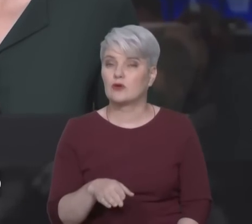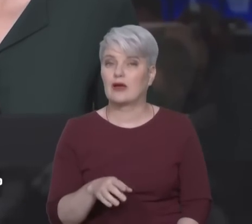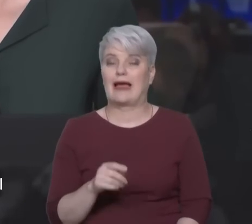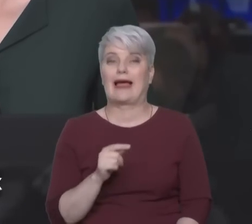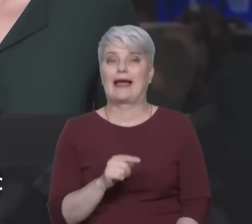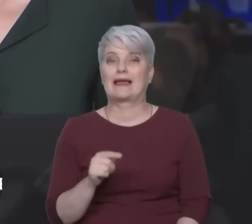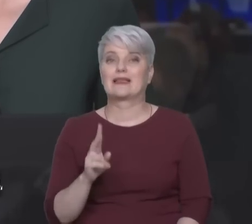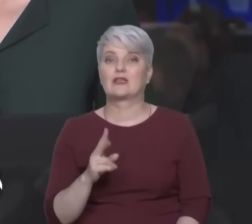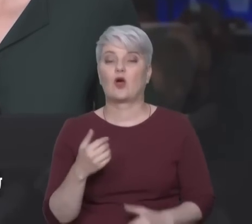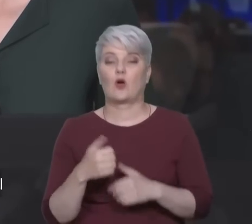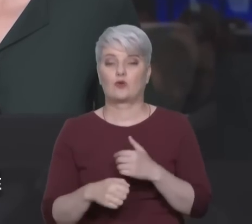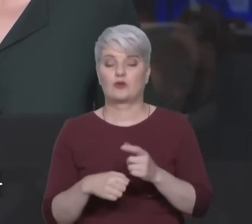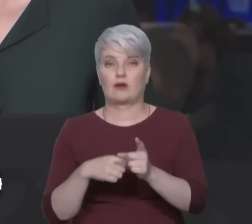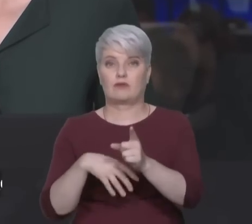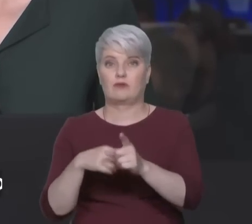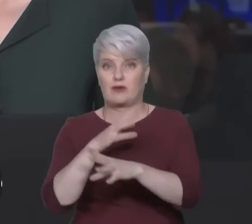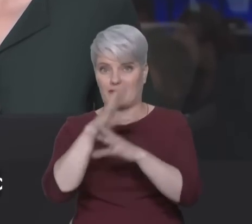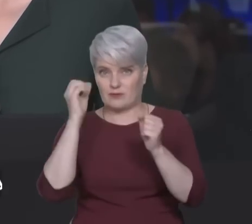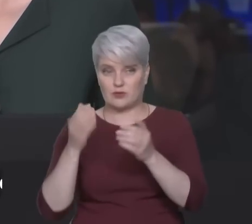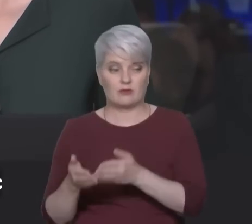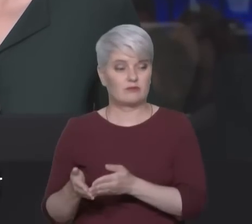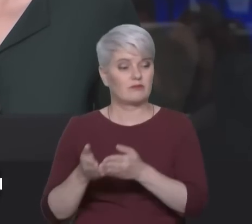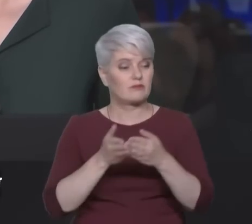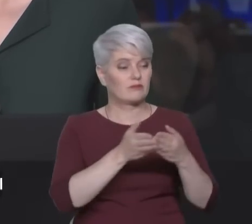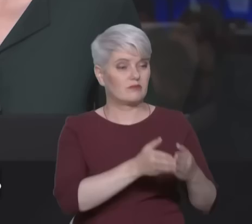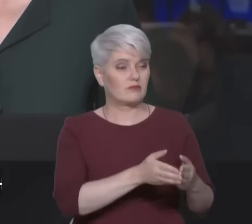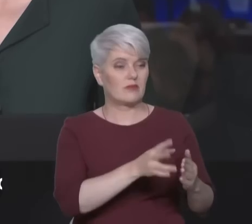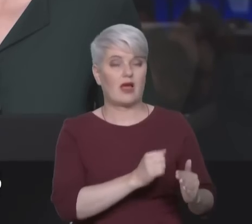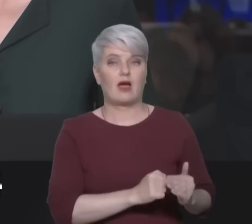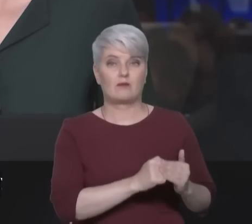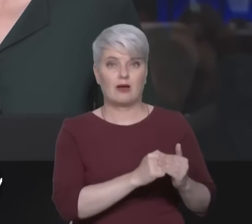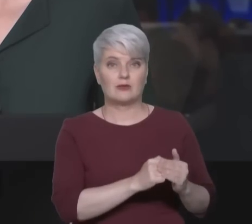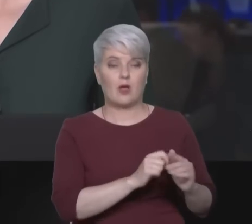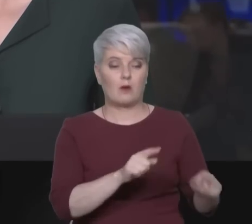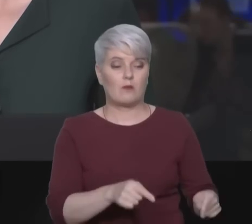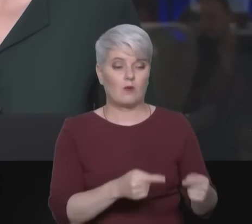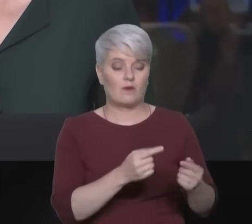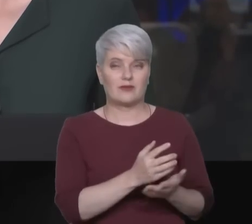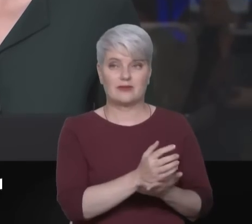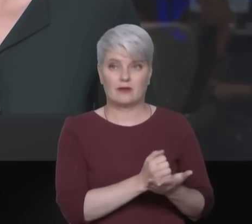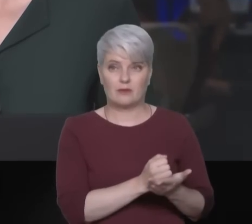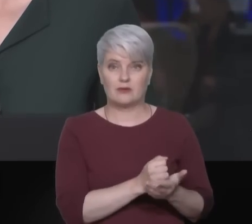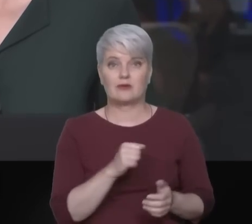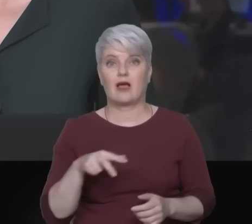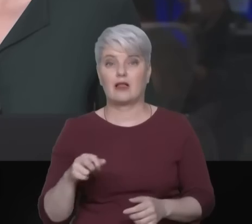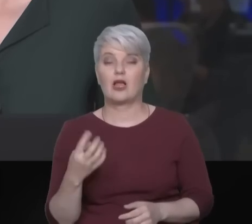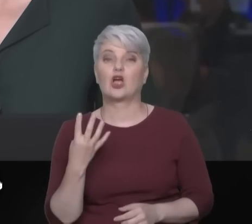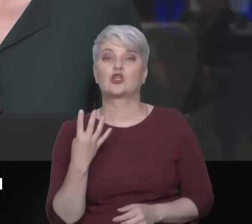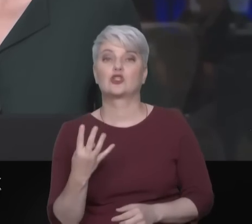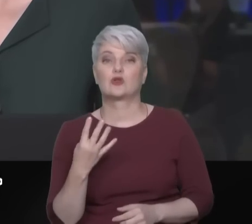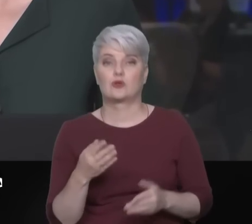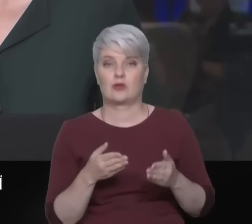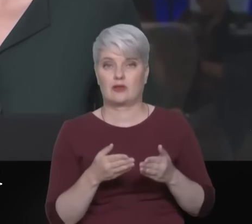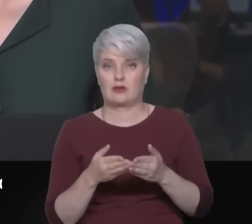хто відстрілялися вночі, зайшли в пункти базування для поповнення запасу, але перебування 4